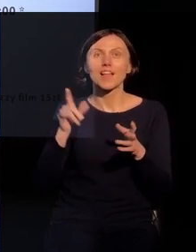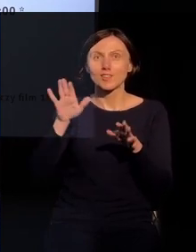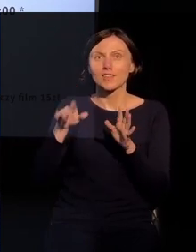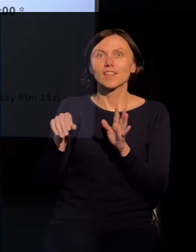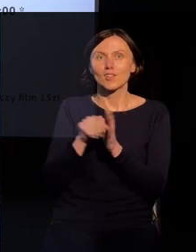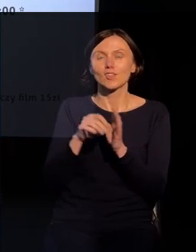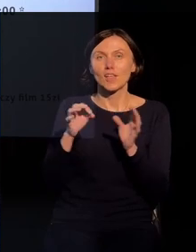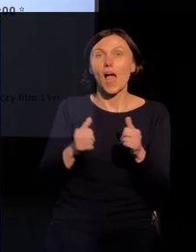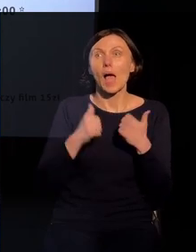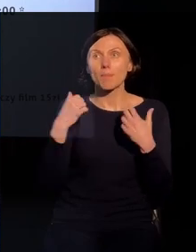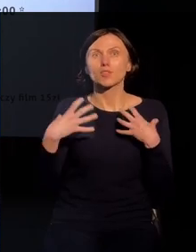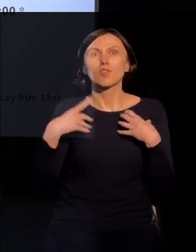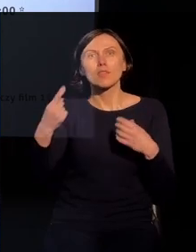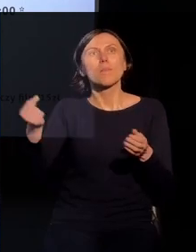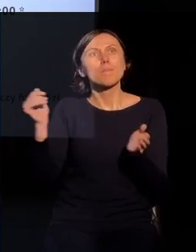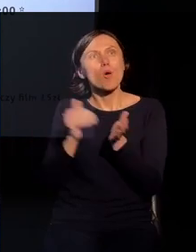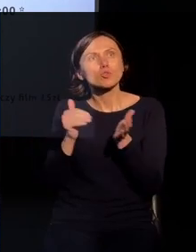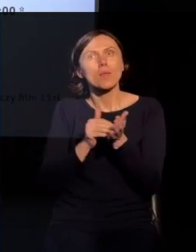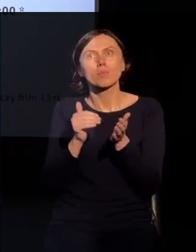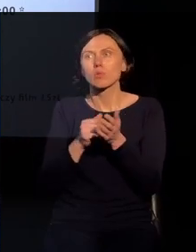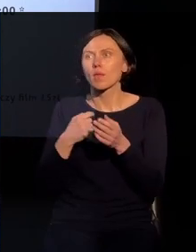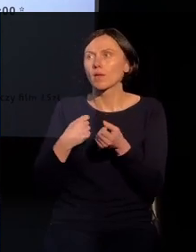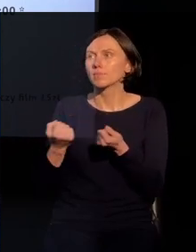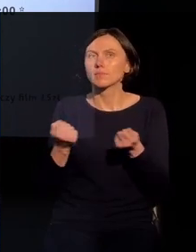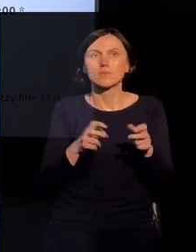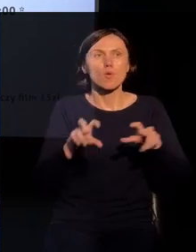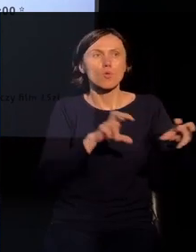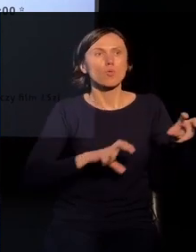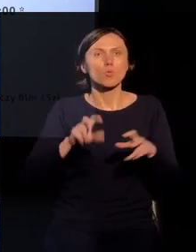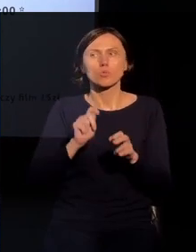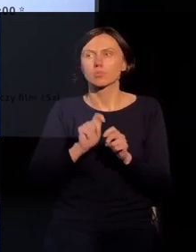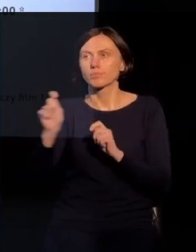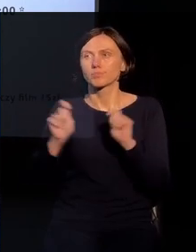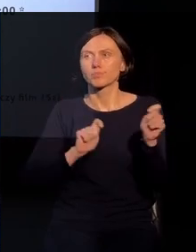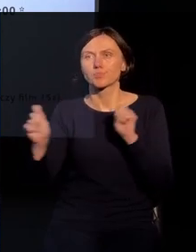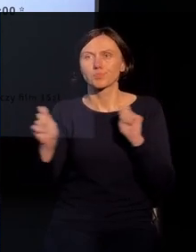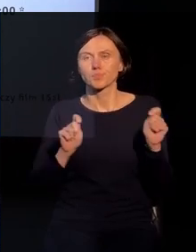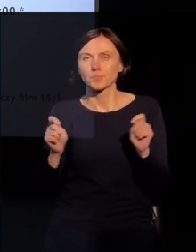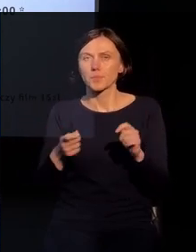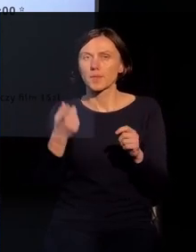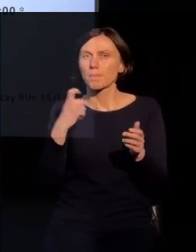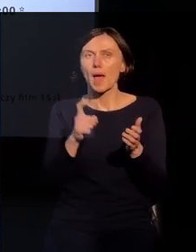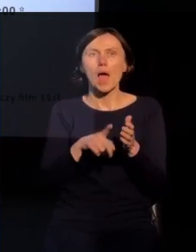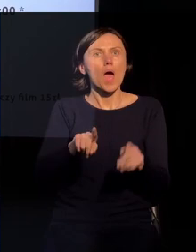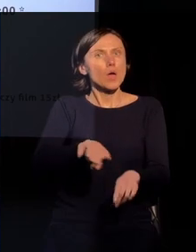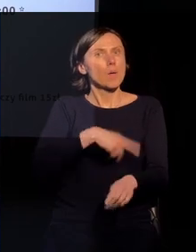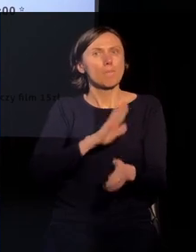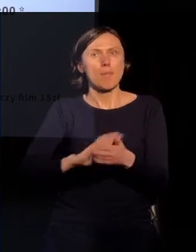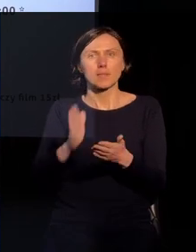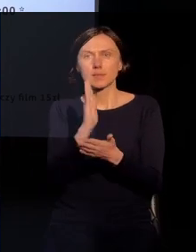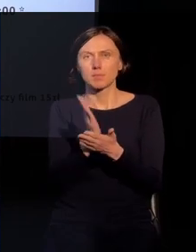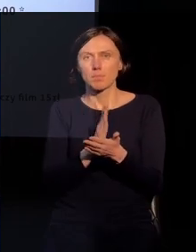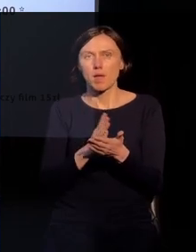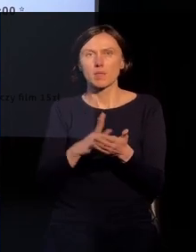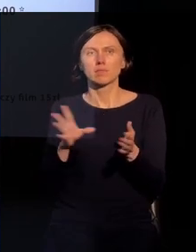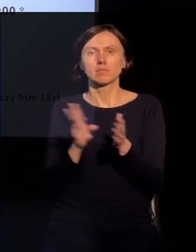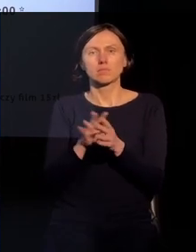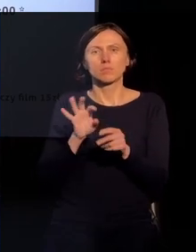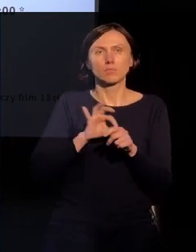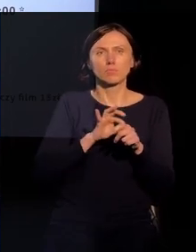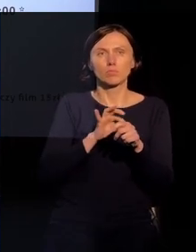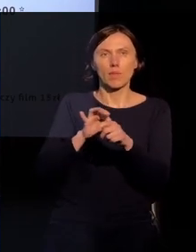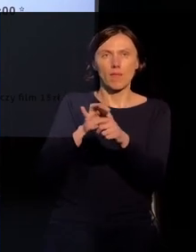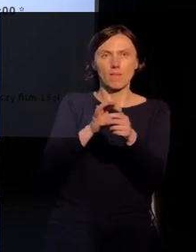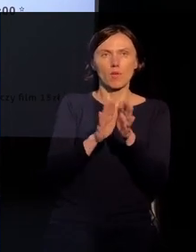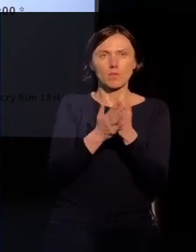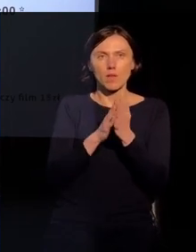żyć, potrzebuje fizycznego przemieszczania się. Bardzo długo bez map, z przewodnikiem,